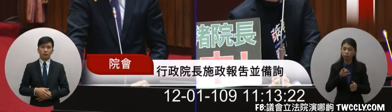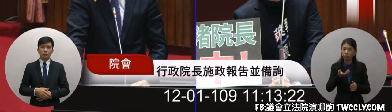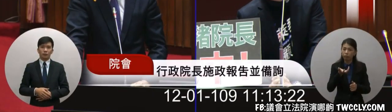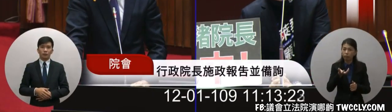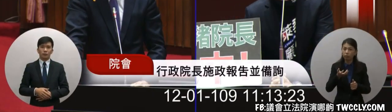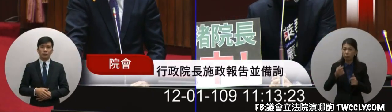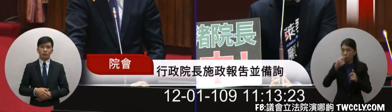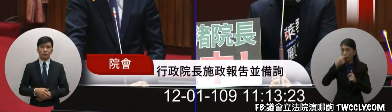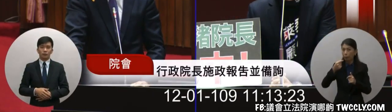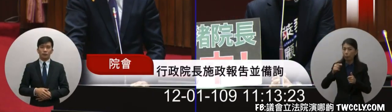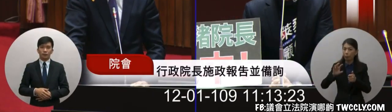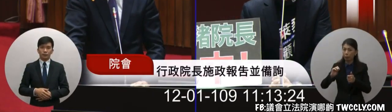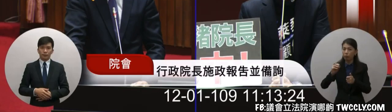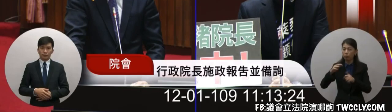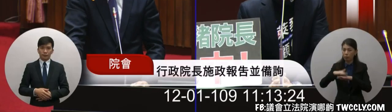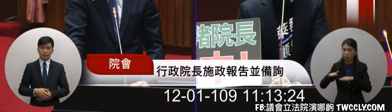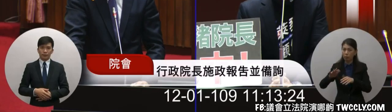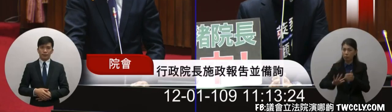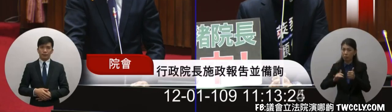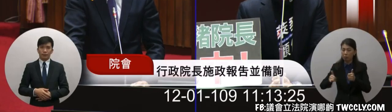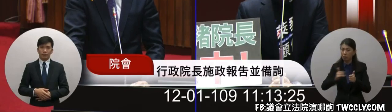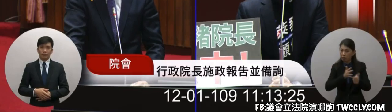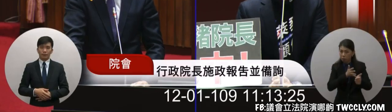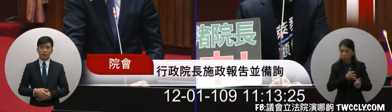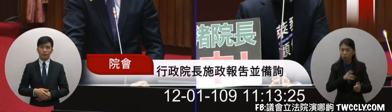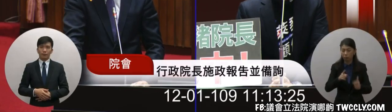万安委员的时阵哦，有讲到讲